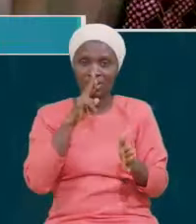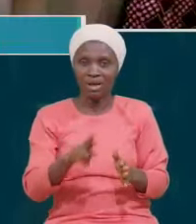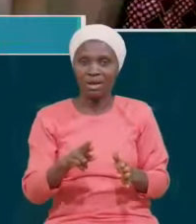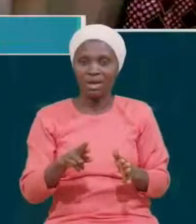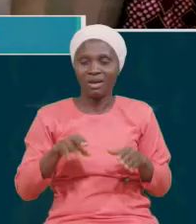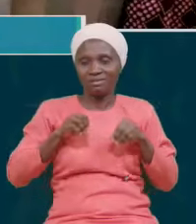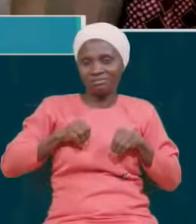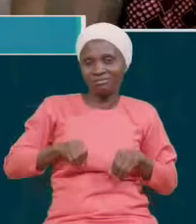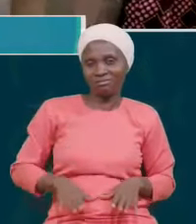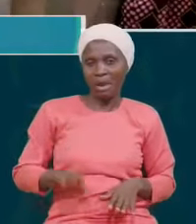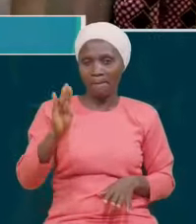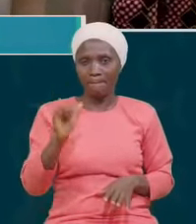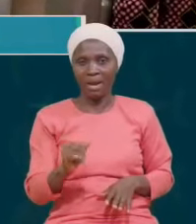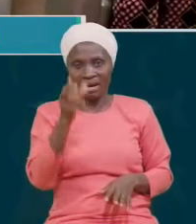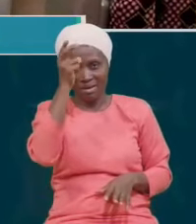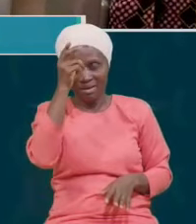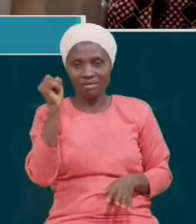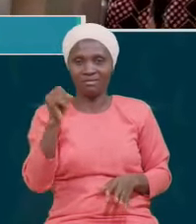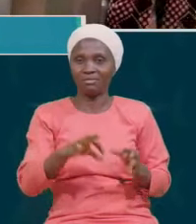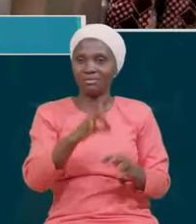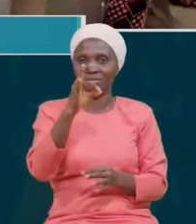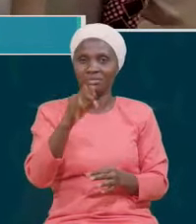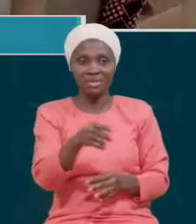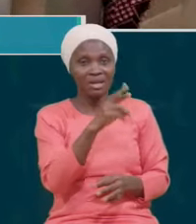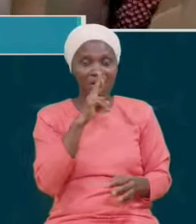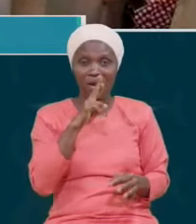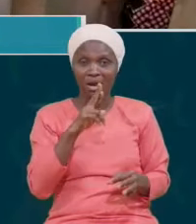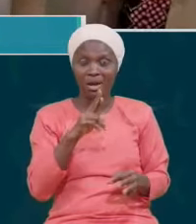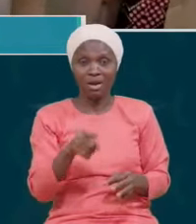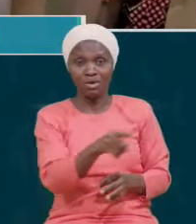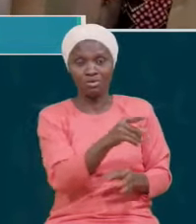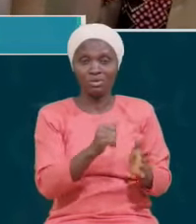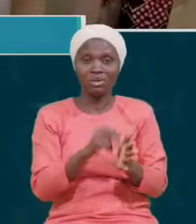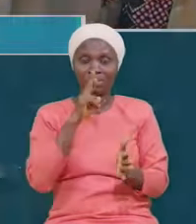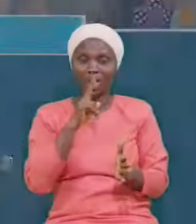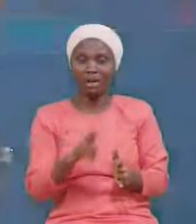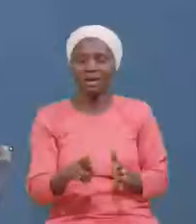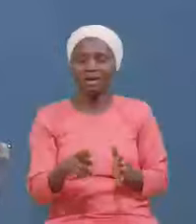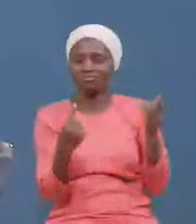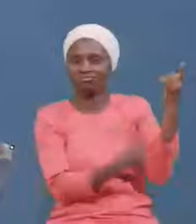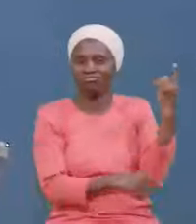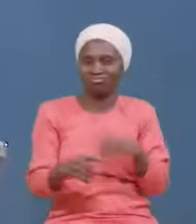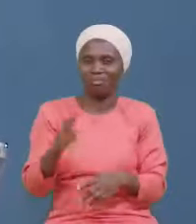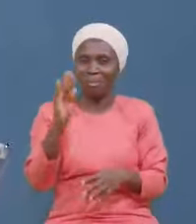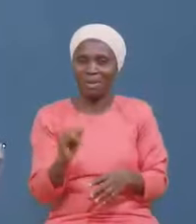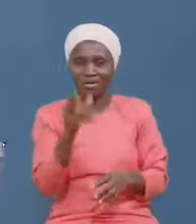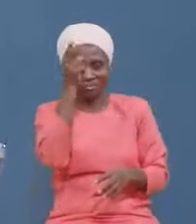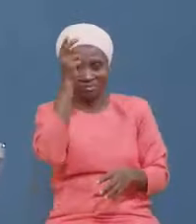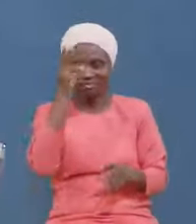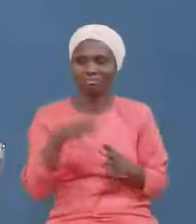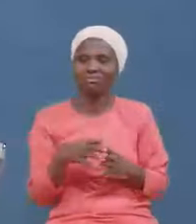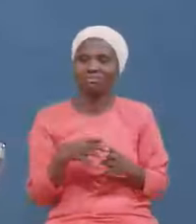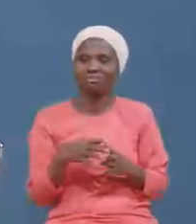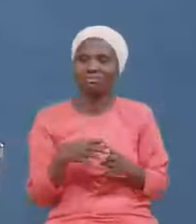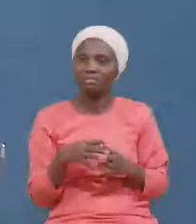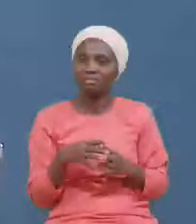కొంతమంది అపవాది చేత అణచివేయబడుతున్న వారు. They were those who were tormented by devils. వారు దురాత్మల చేత